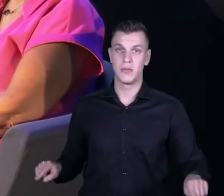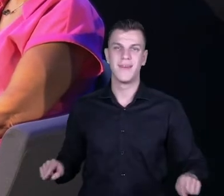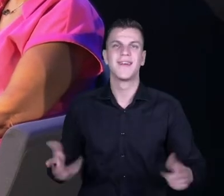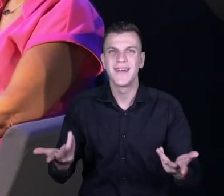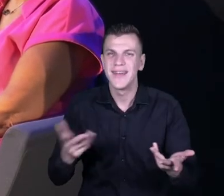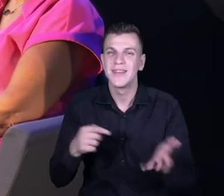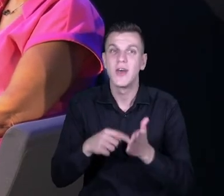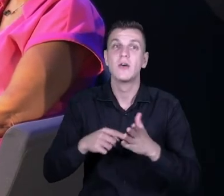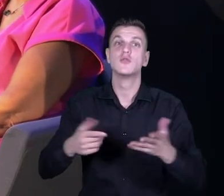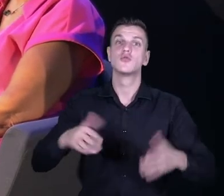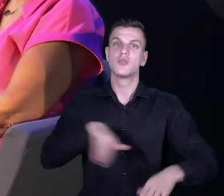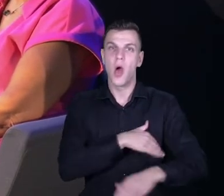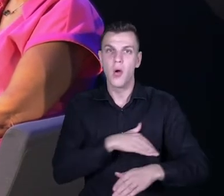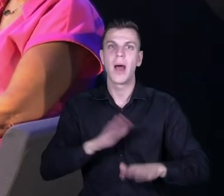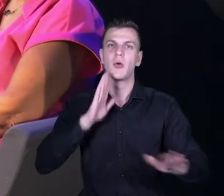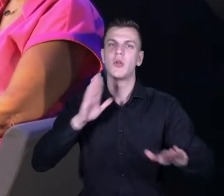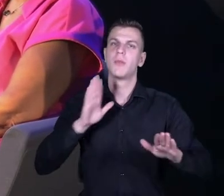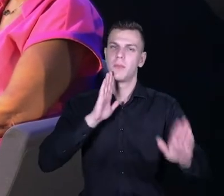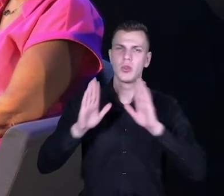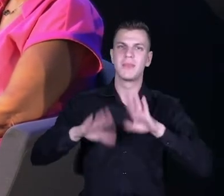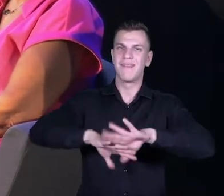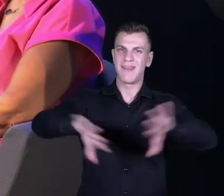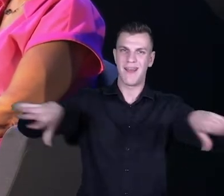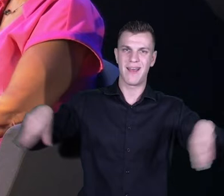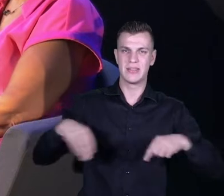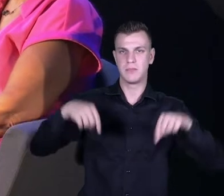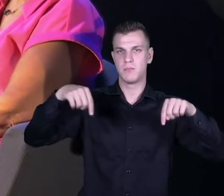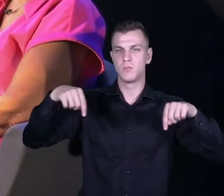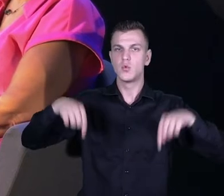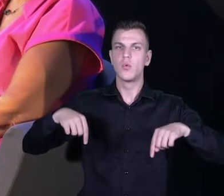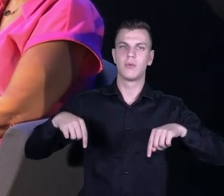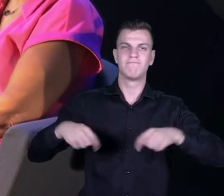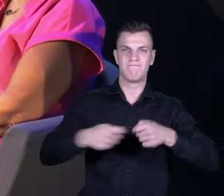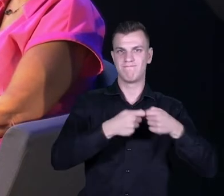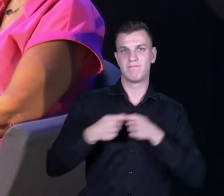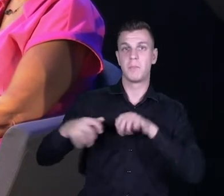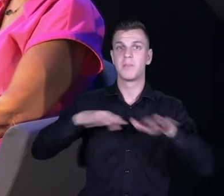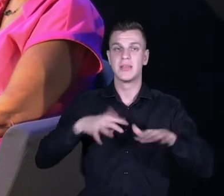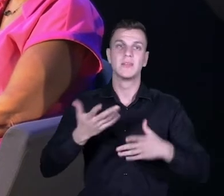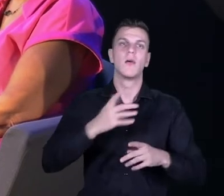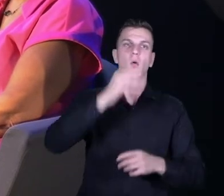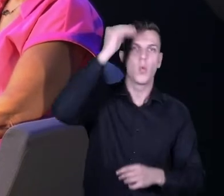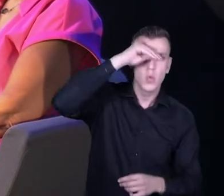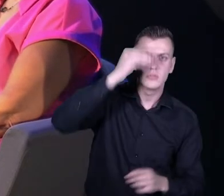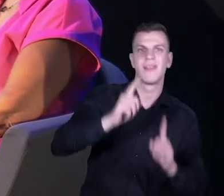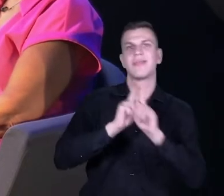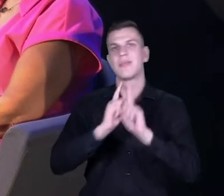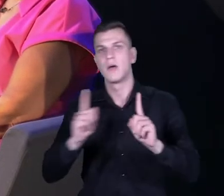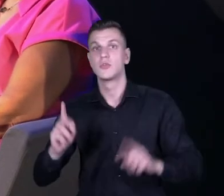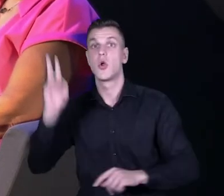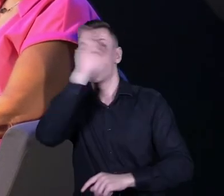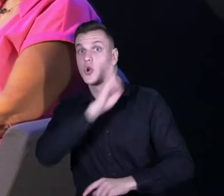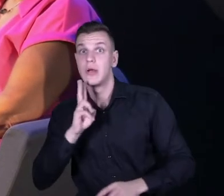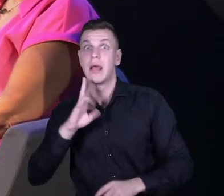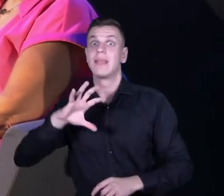wielką wspólnotą, że każdy i uczeń, i nauczyciel, i rodzic, i dyrektor, który jest